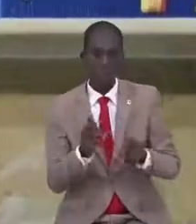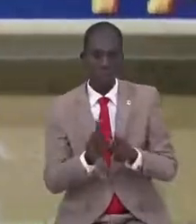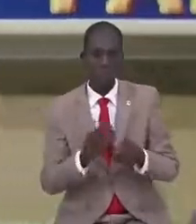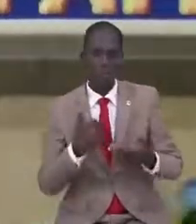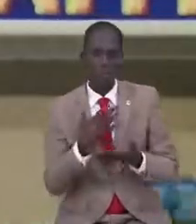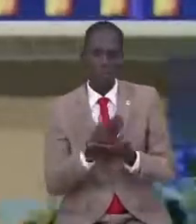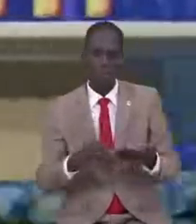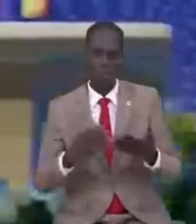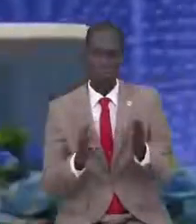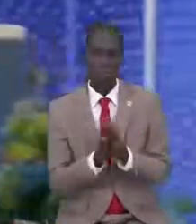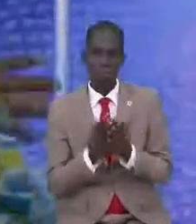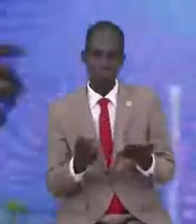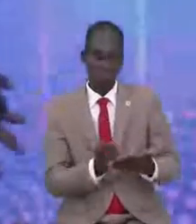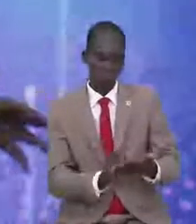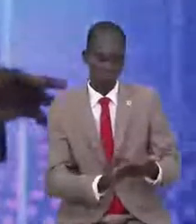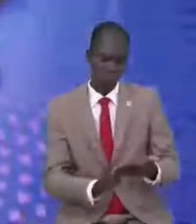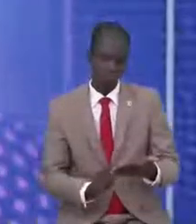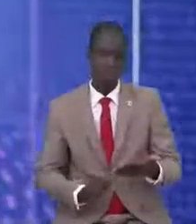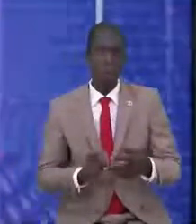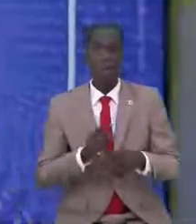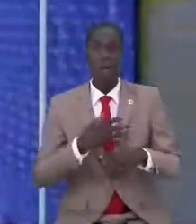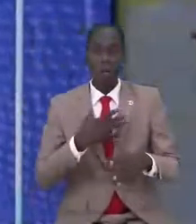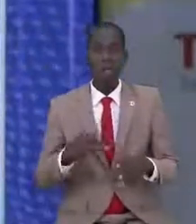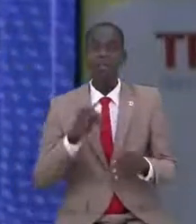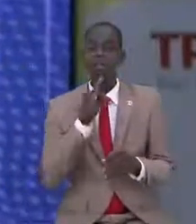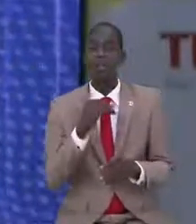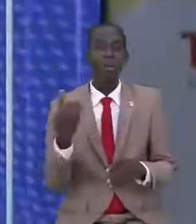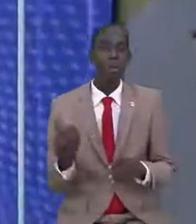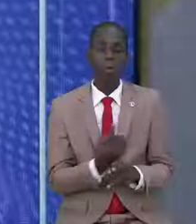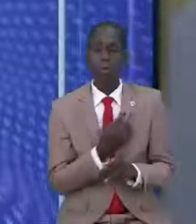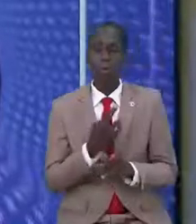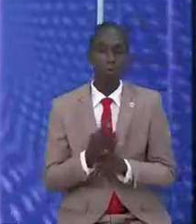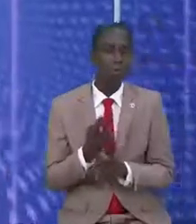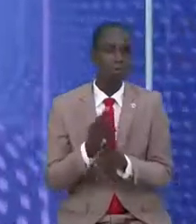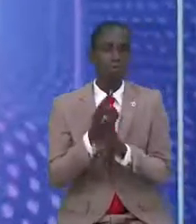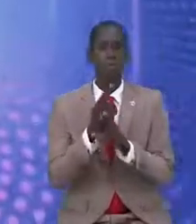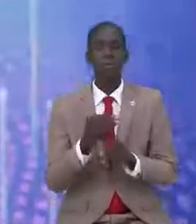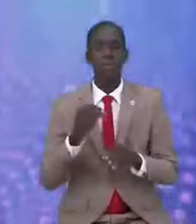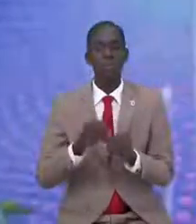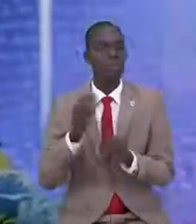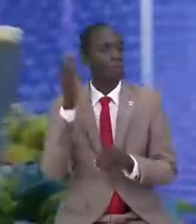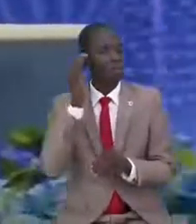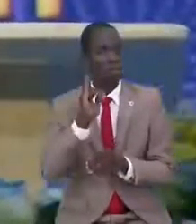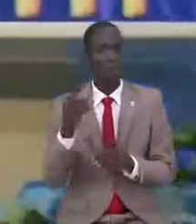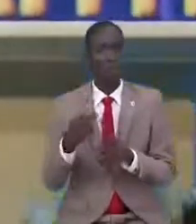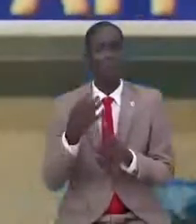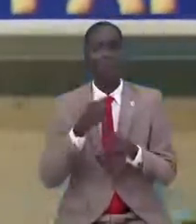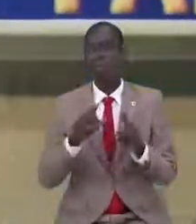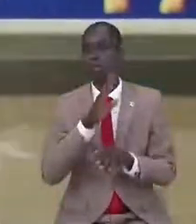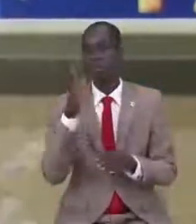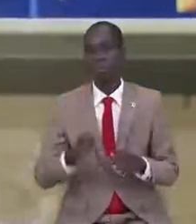il même prend des notes, mais il ne pratique pas. Il écoute la parole, mais il ne pratique pas.